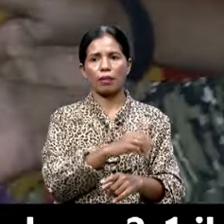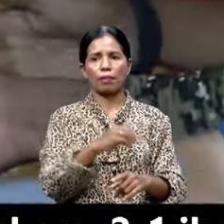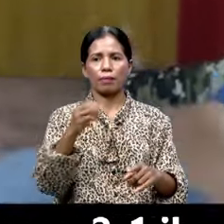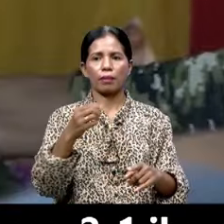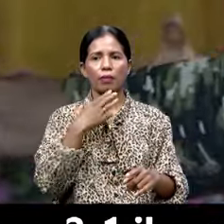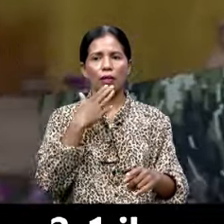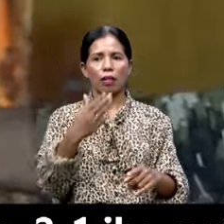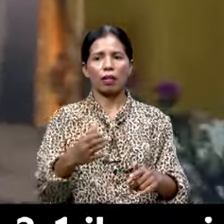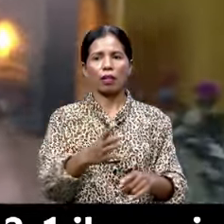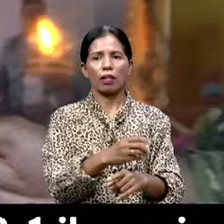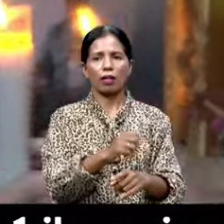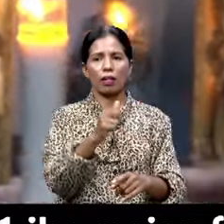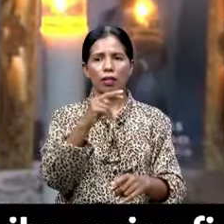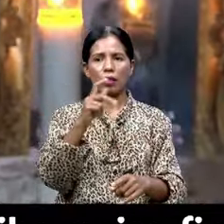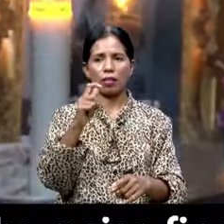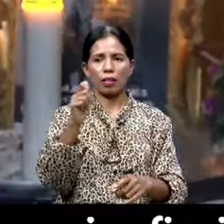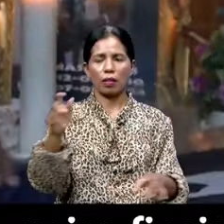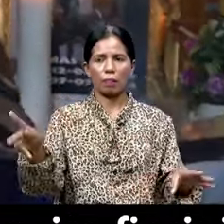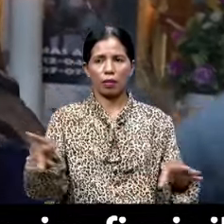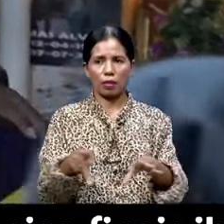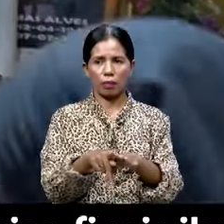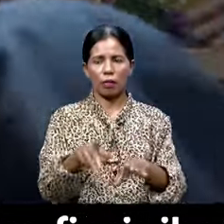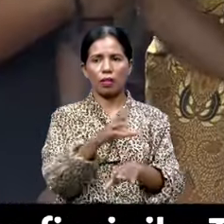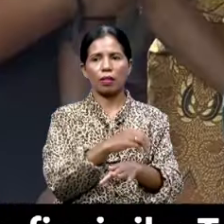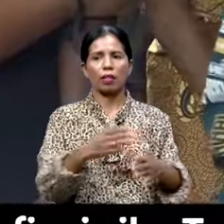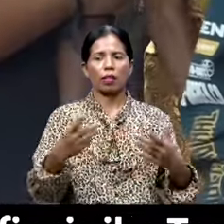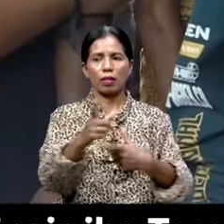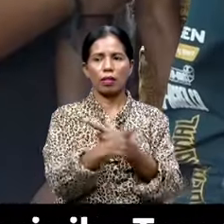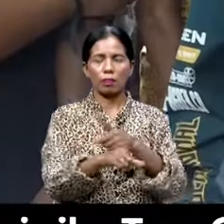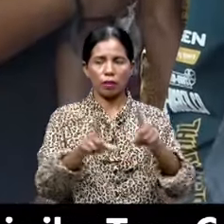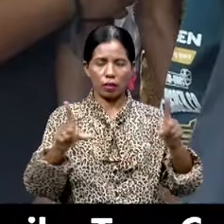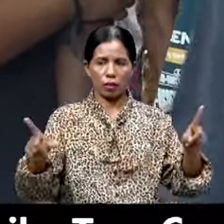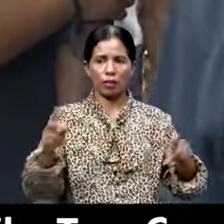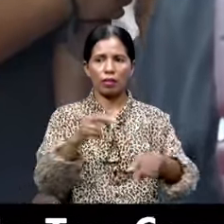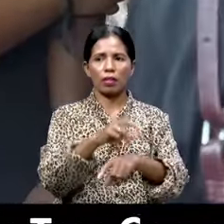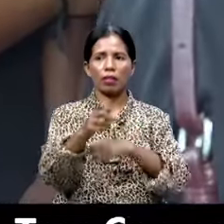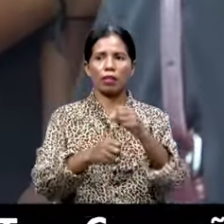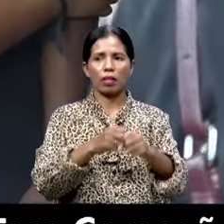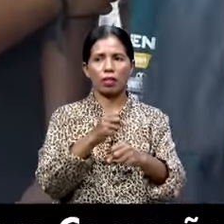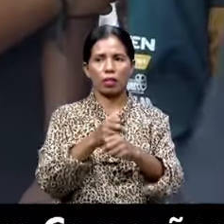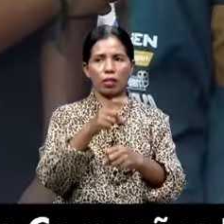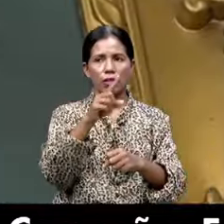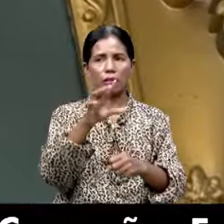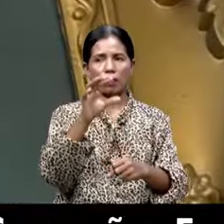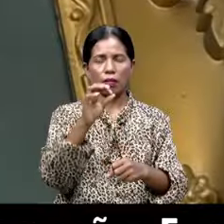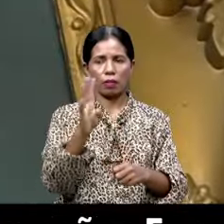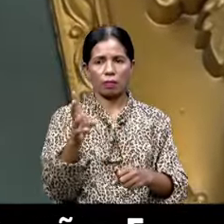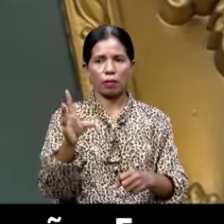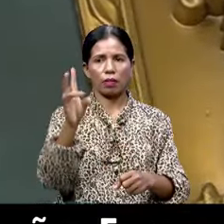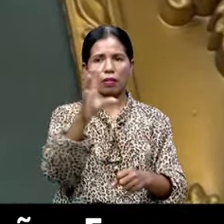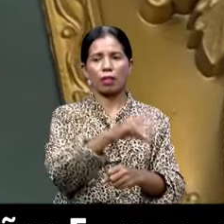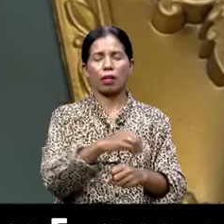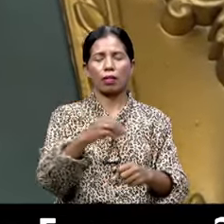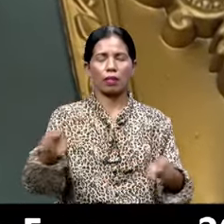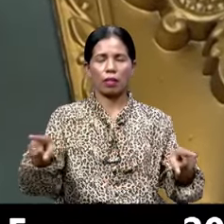Alves Kodiku Anitai hahunia partisipasaun luta ba libertasaun nasional ia tinan riun ida tu siahat no lores sing hitu. Saudoso